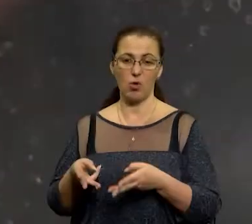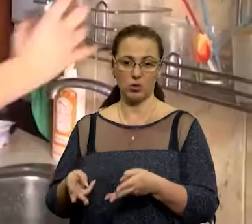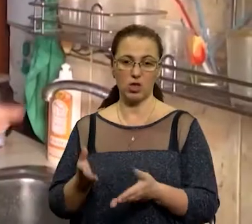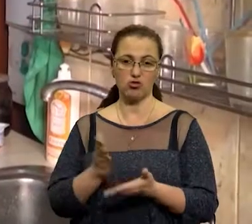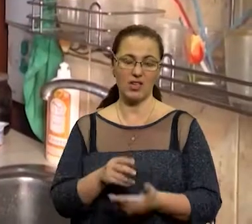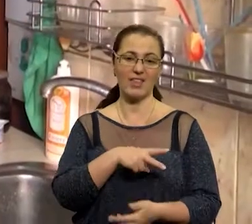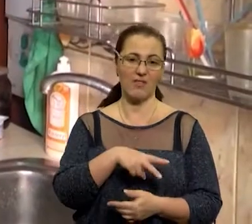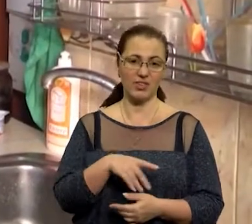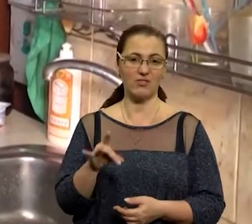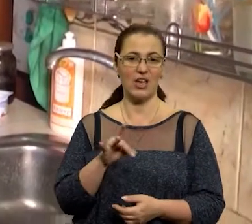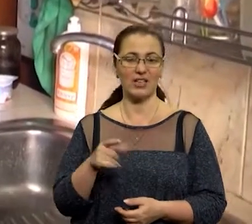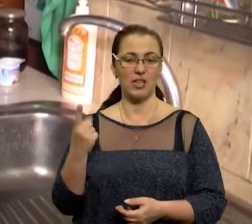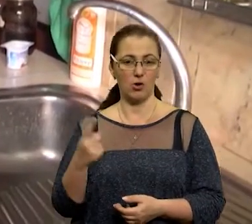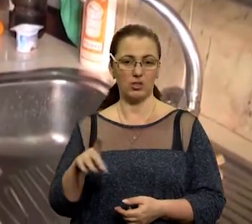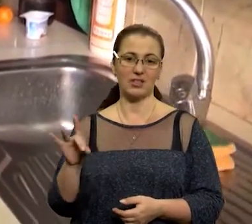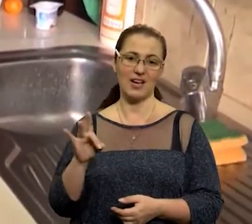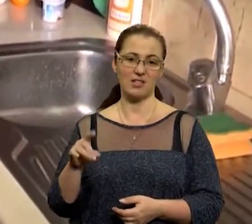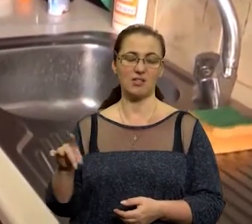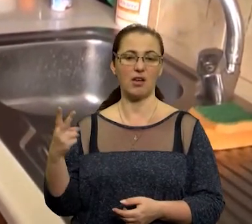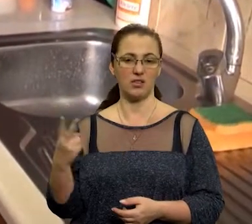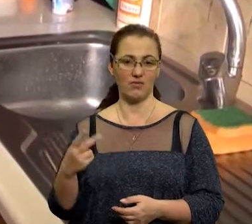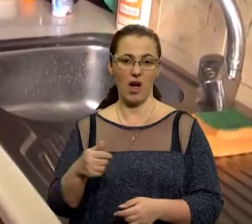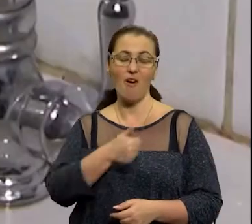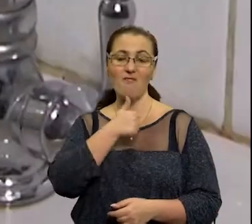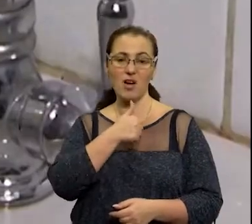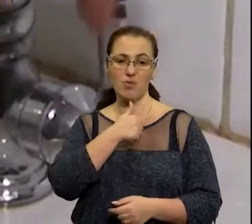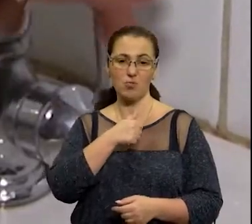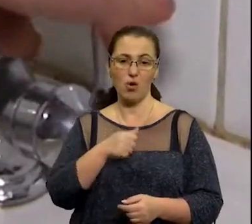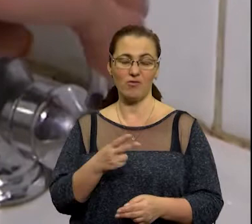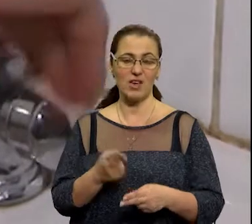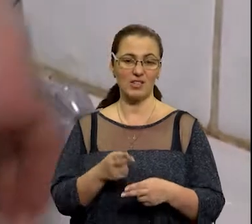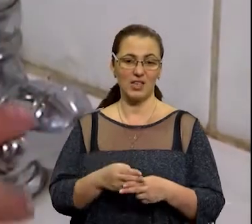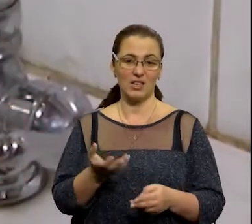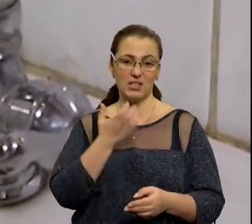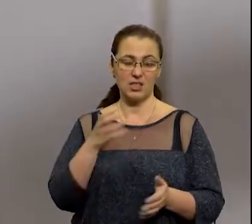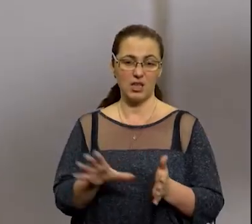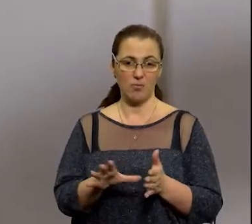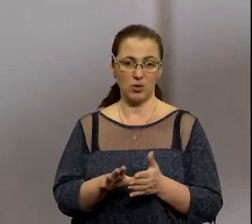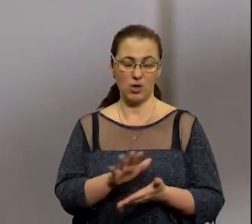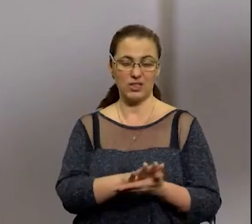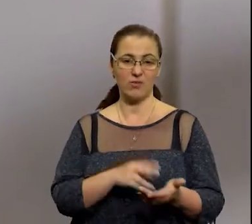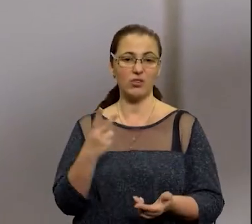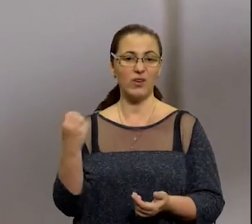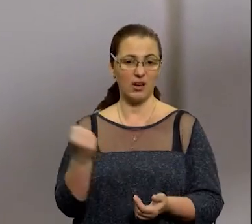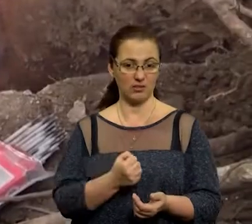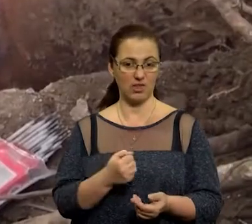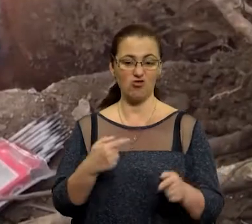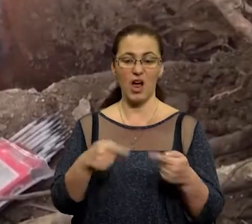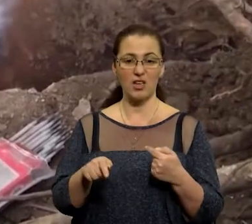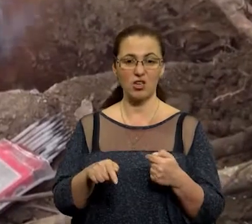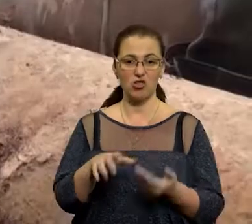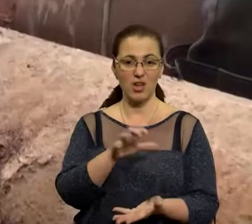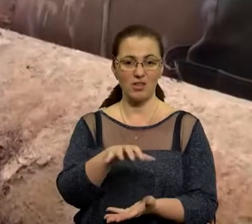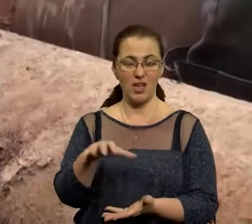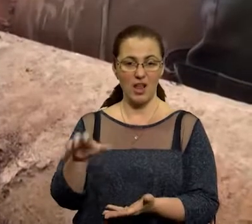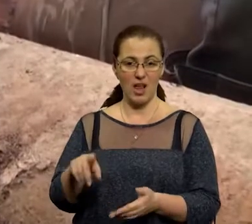Левандівці, Рясному-1 та Рясному-2. Випробовування Залізничтеплоенерго триватимуть 2 тижні. Натомість на інших ділянках міста,